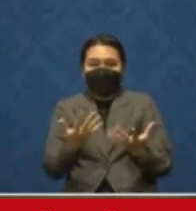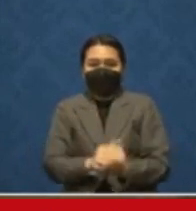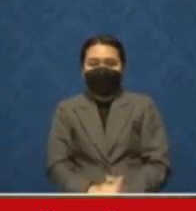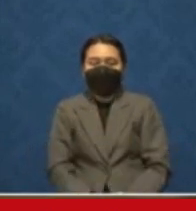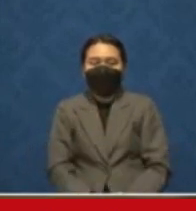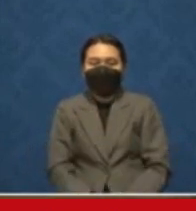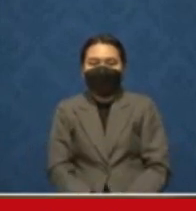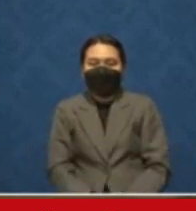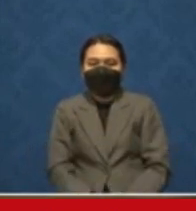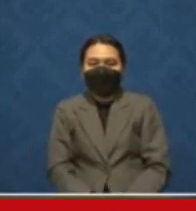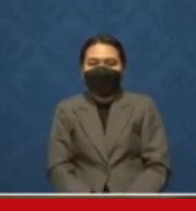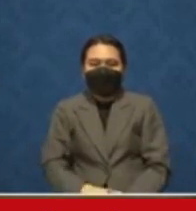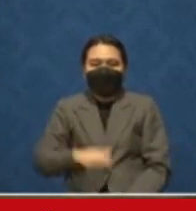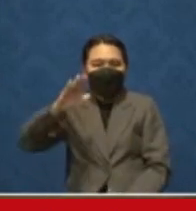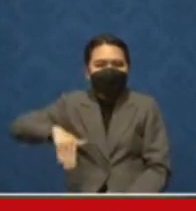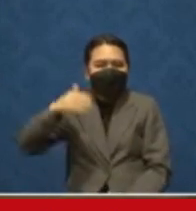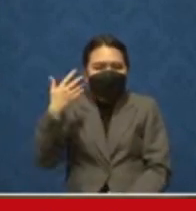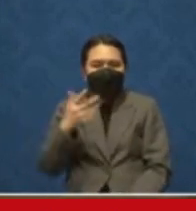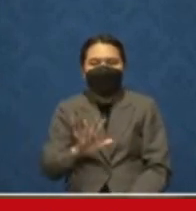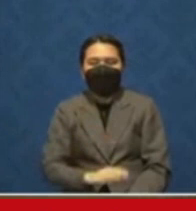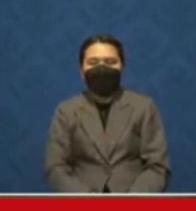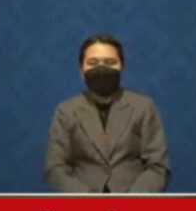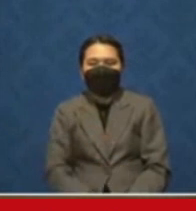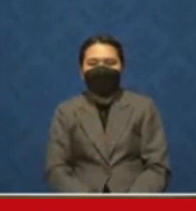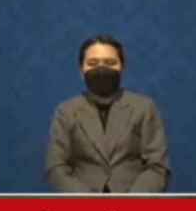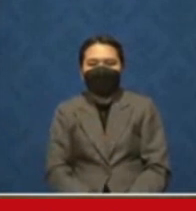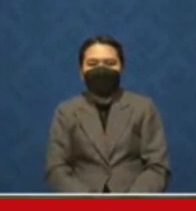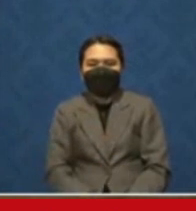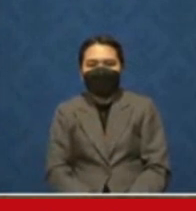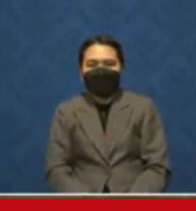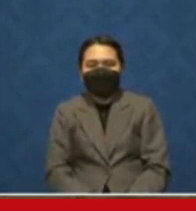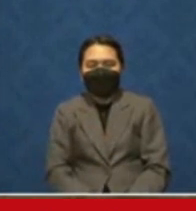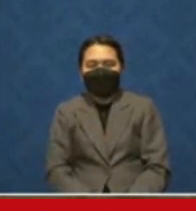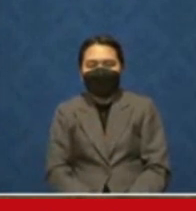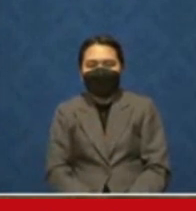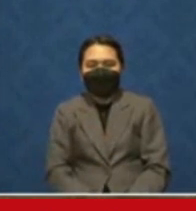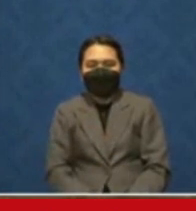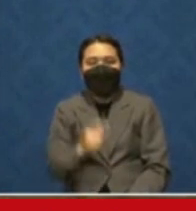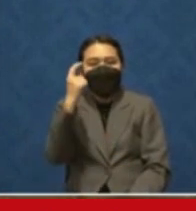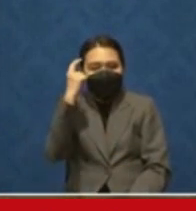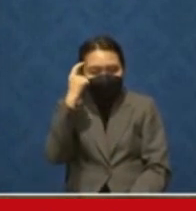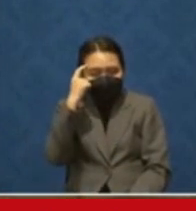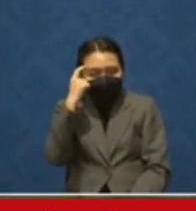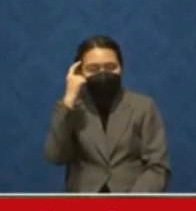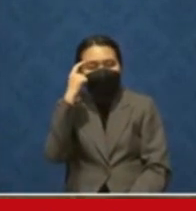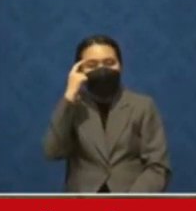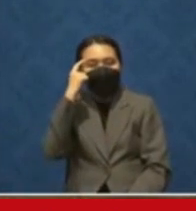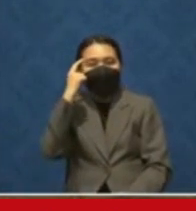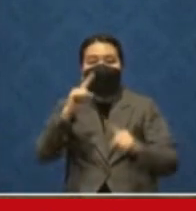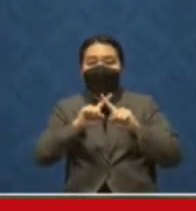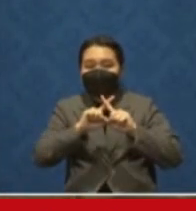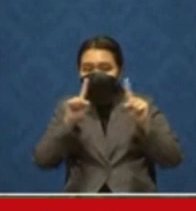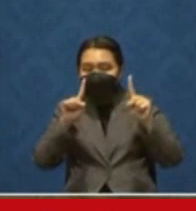ถ้าไม่ชอบไม่เข้าใจอ่ะเพิ่งรู้ผมเป็นปฏิบัติแต่คุณต้องมากล่าวหาอะไรตอนนี้มา